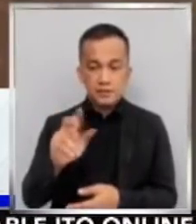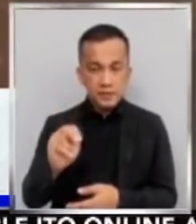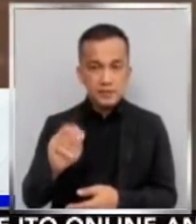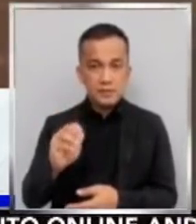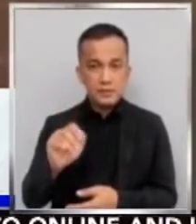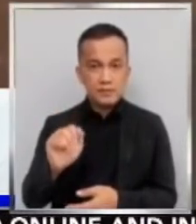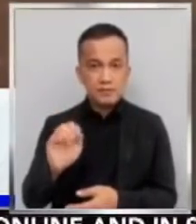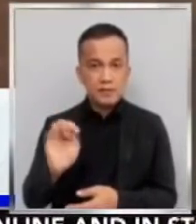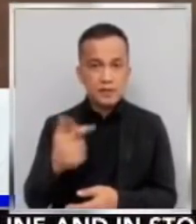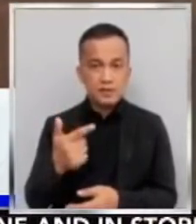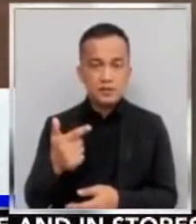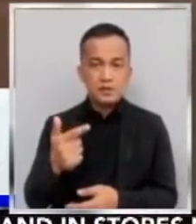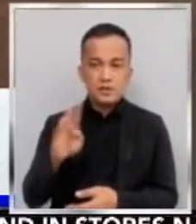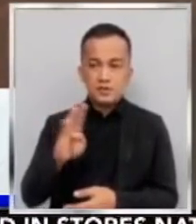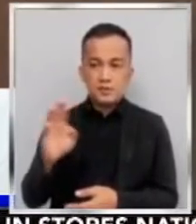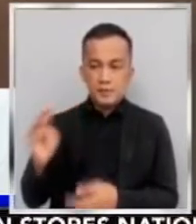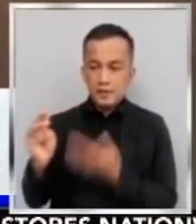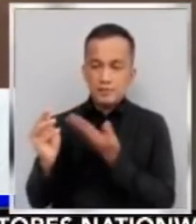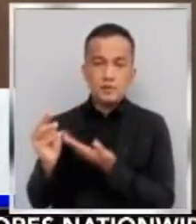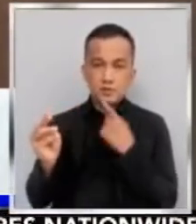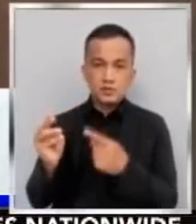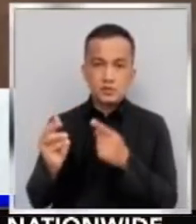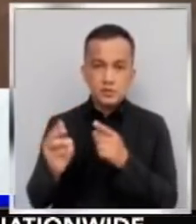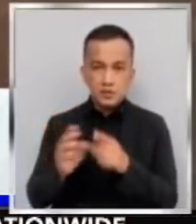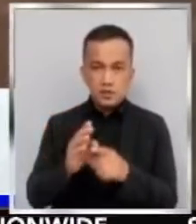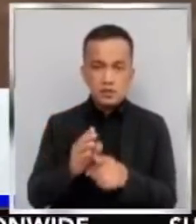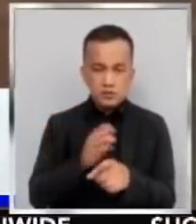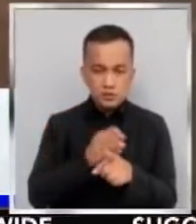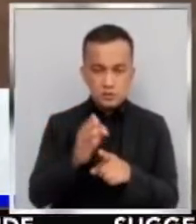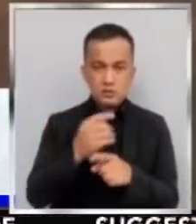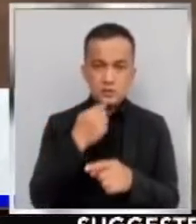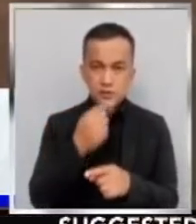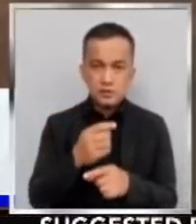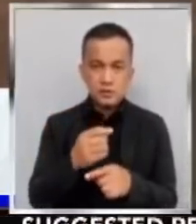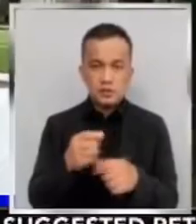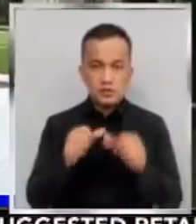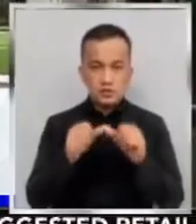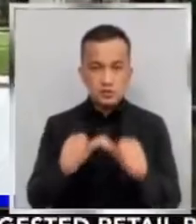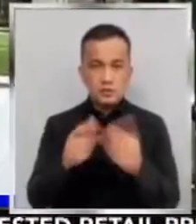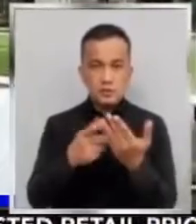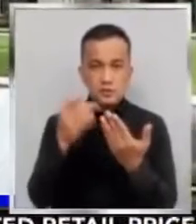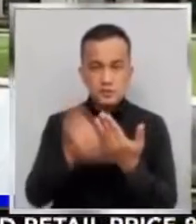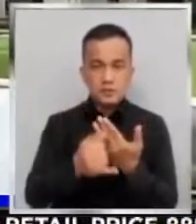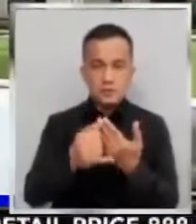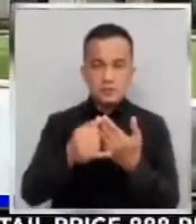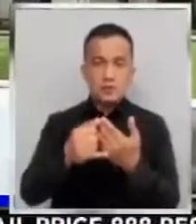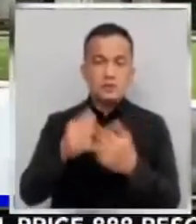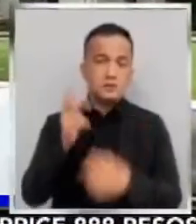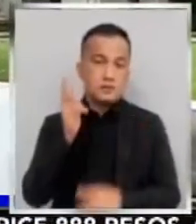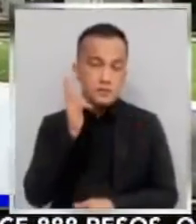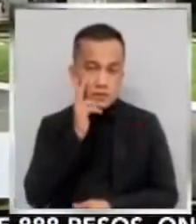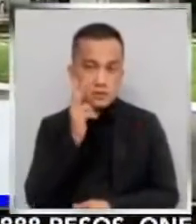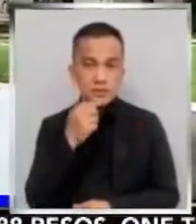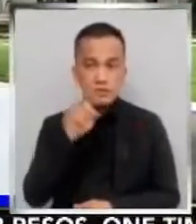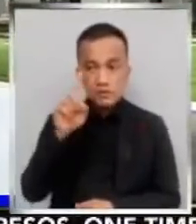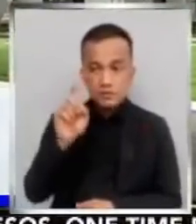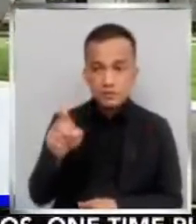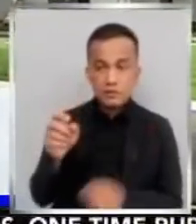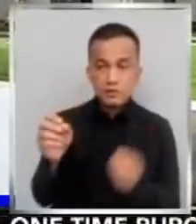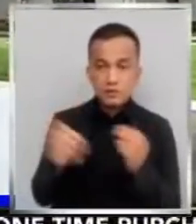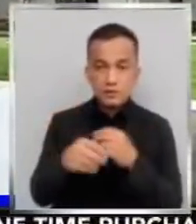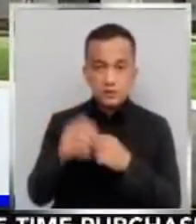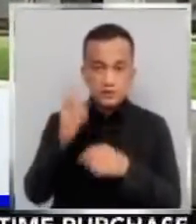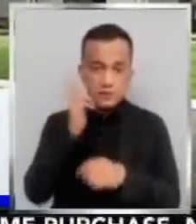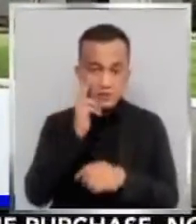daw ang direktang nagsabi na itutuloy niya ang mga proyekto ni Pangulong Duterte. Tanong sa Malacanang, sang-ayon ba si Pangulong Duterte